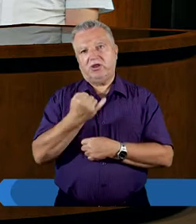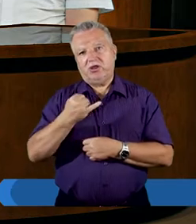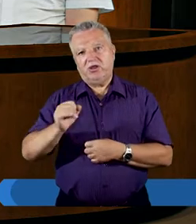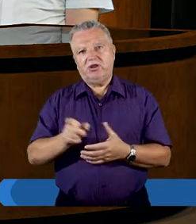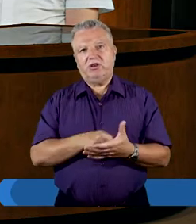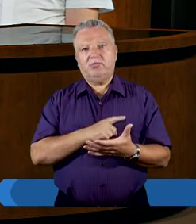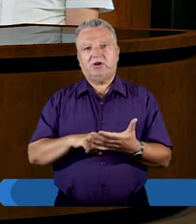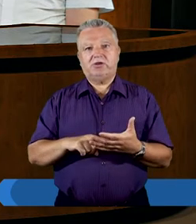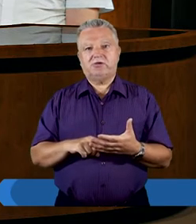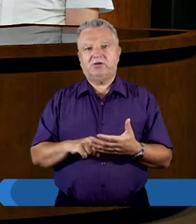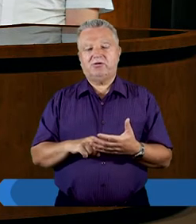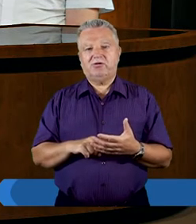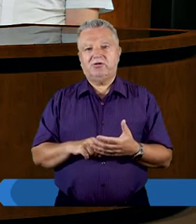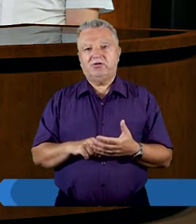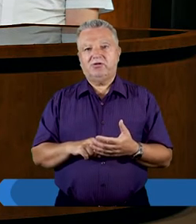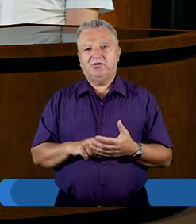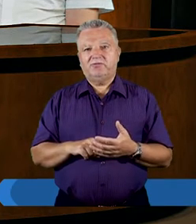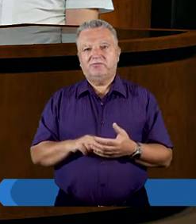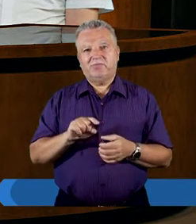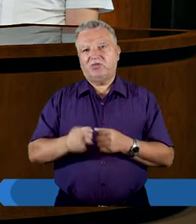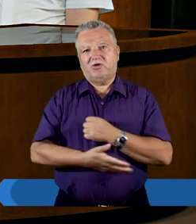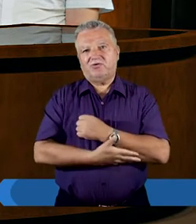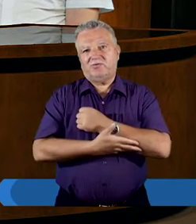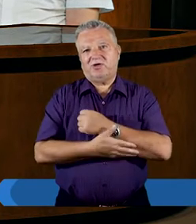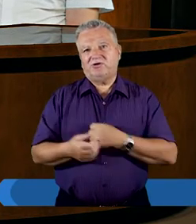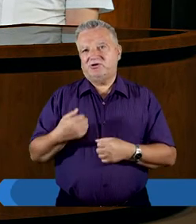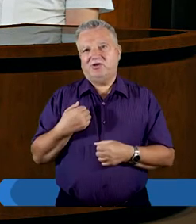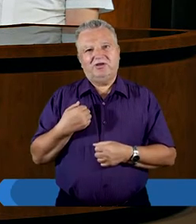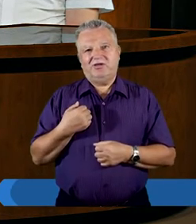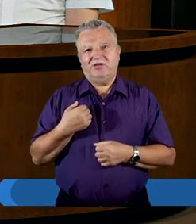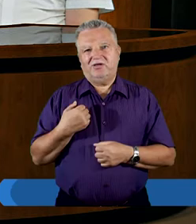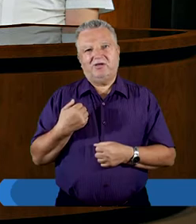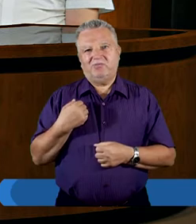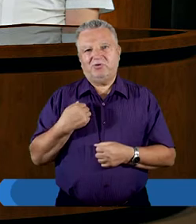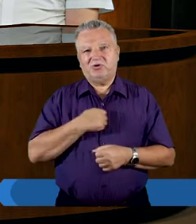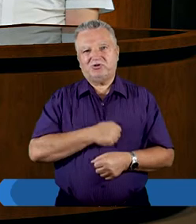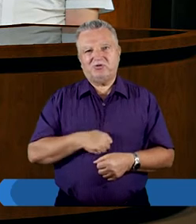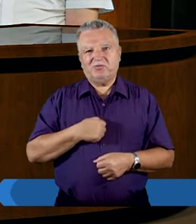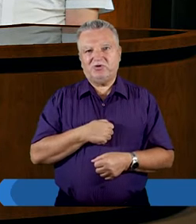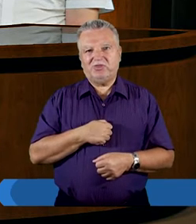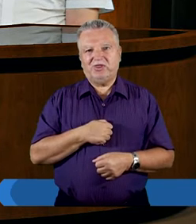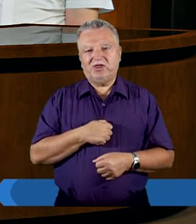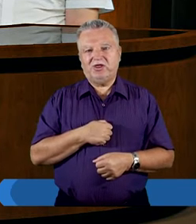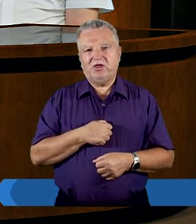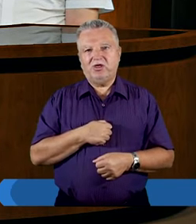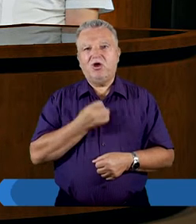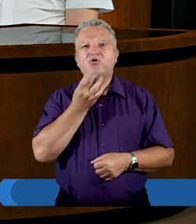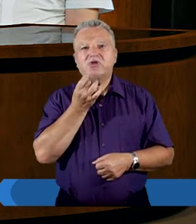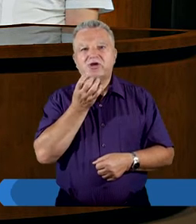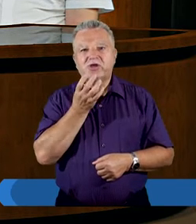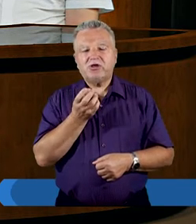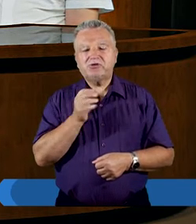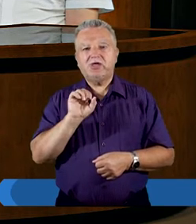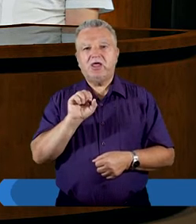raz to wsparcie mogło być bardzo przygnębiające z tego, co czytamy, prawda? Obwiniające.